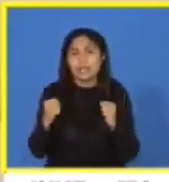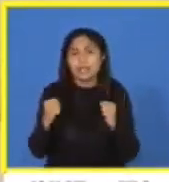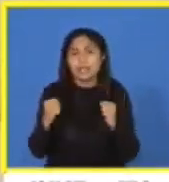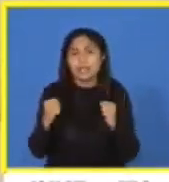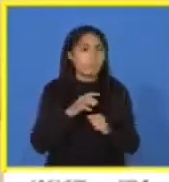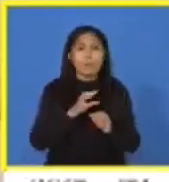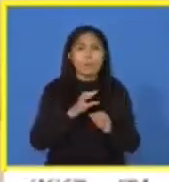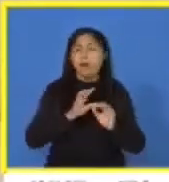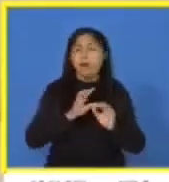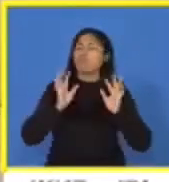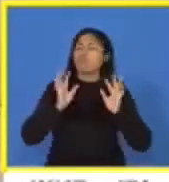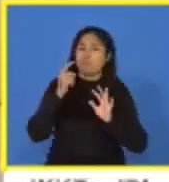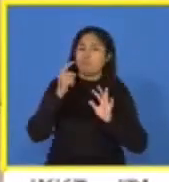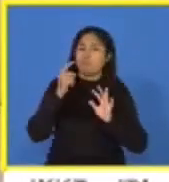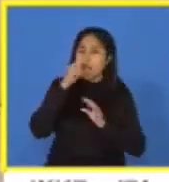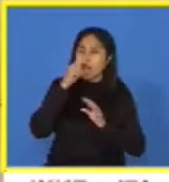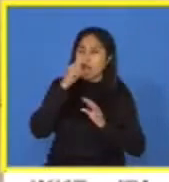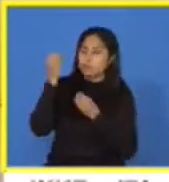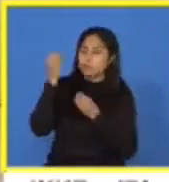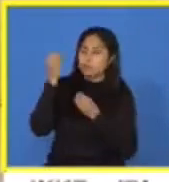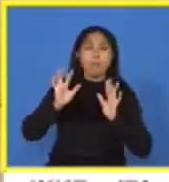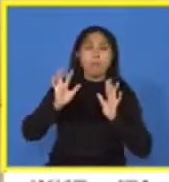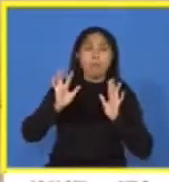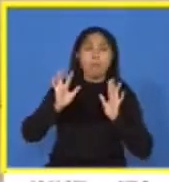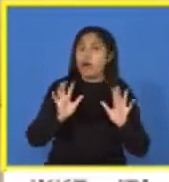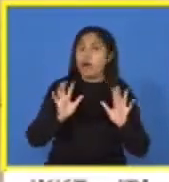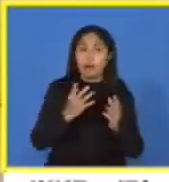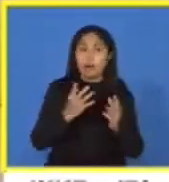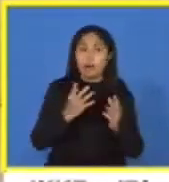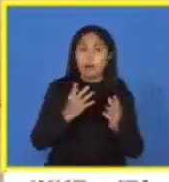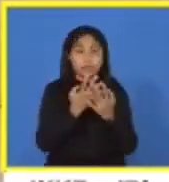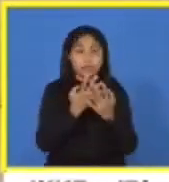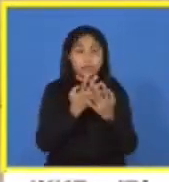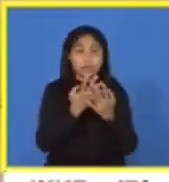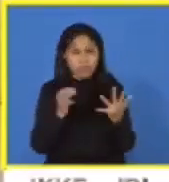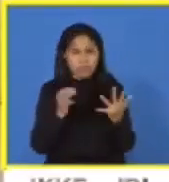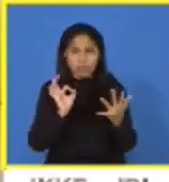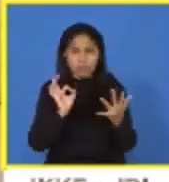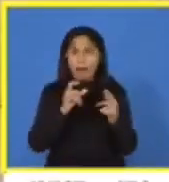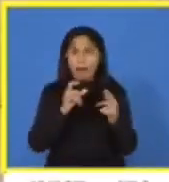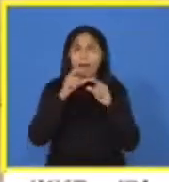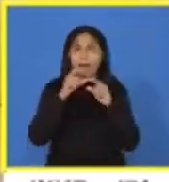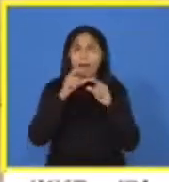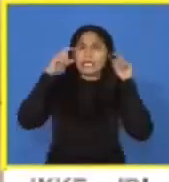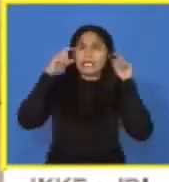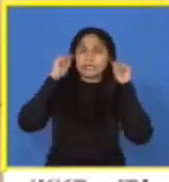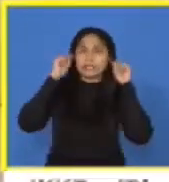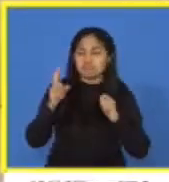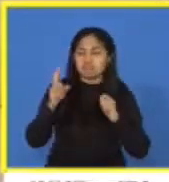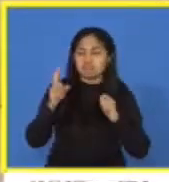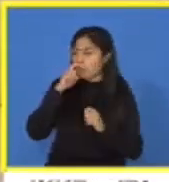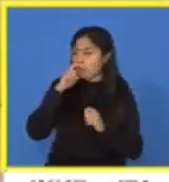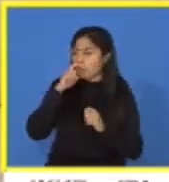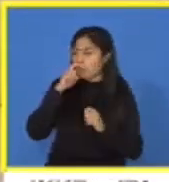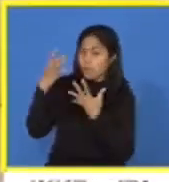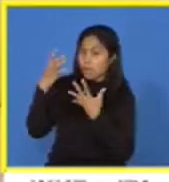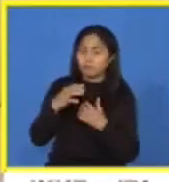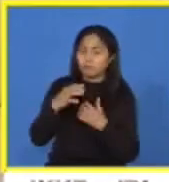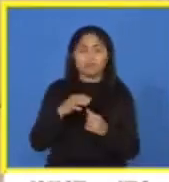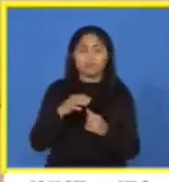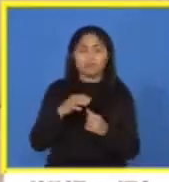Masih banyak masyarakat yang abai, tidak menggunakan masker. Oleh karena itu ketika kami kampanye